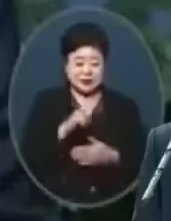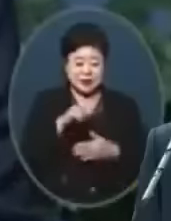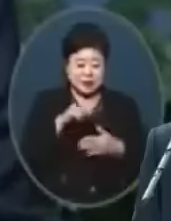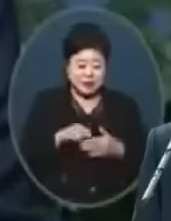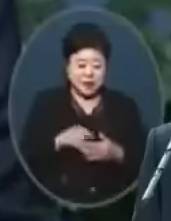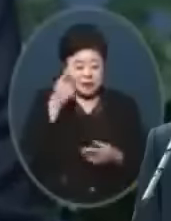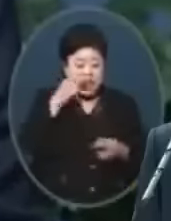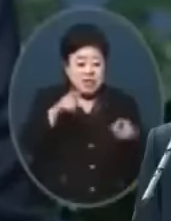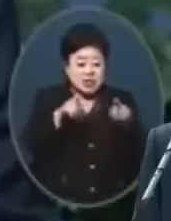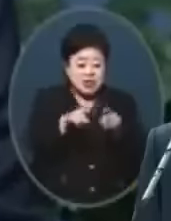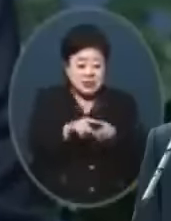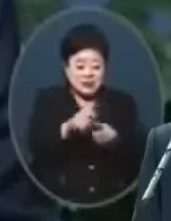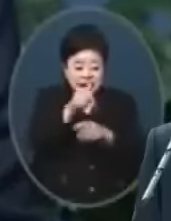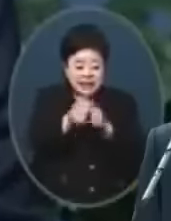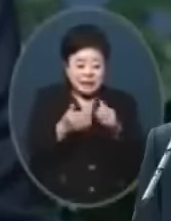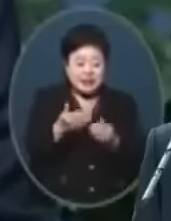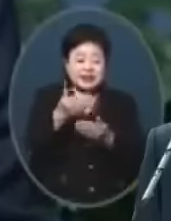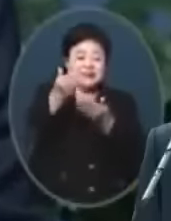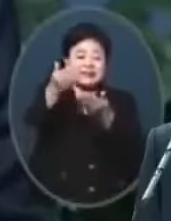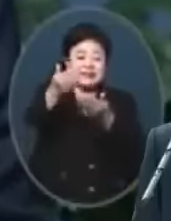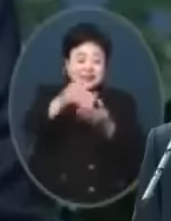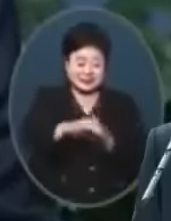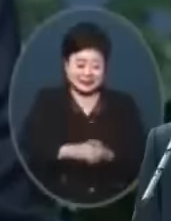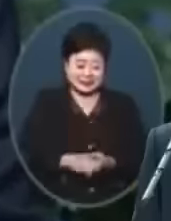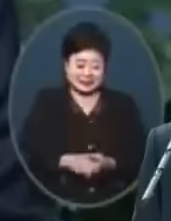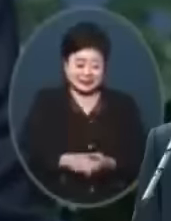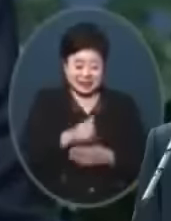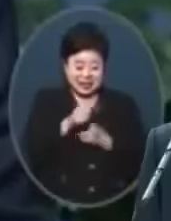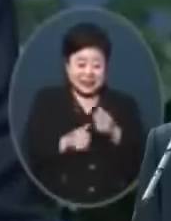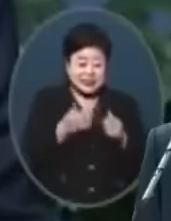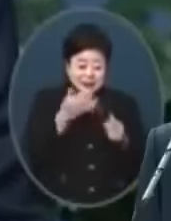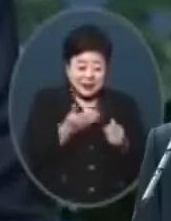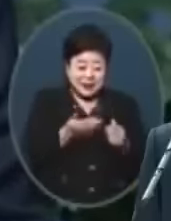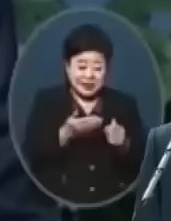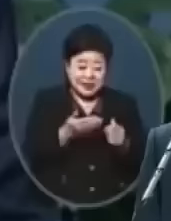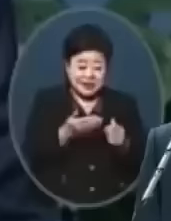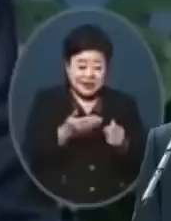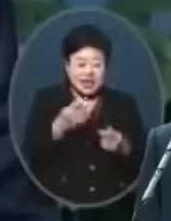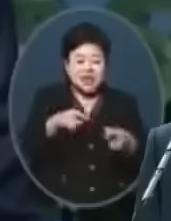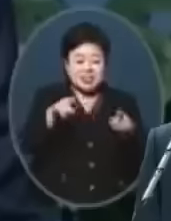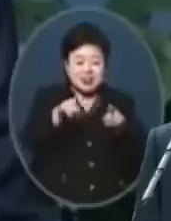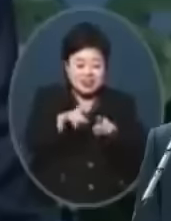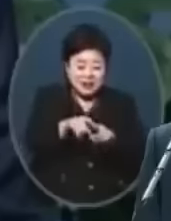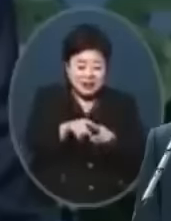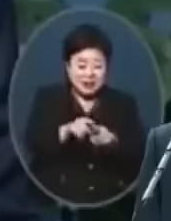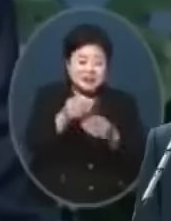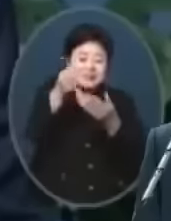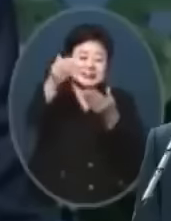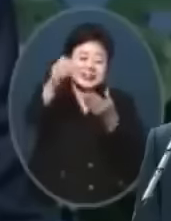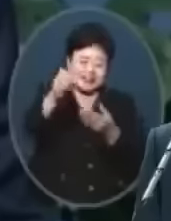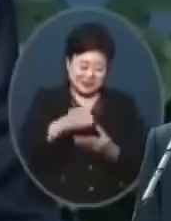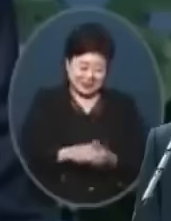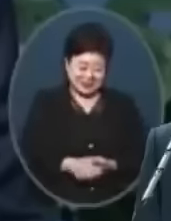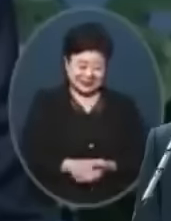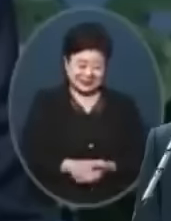마음의 정성을 하나님께 드리는 것으로 하나님께 정성을 바쳐야 되겠습니다.